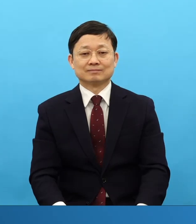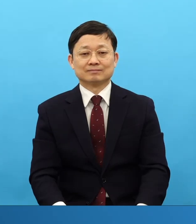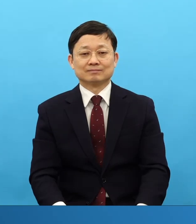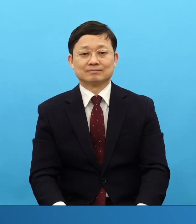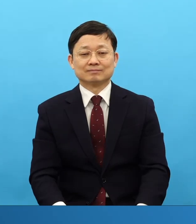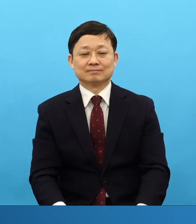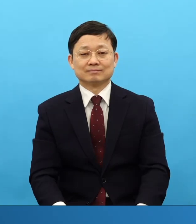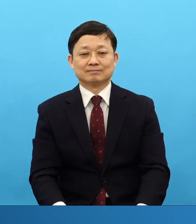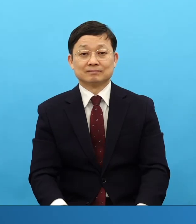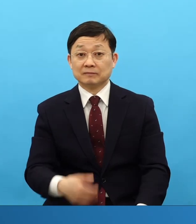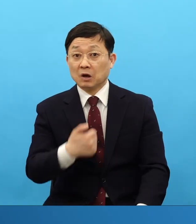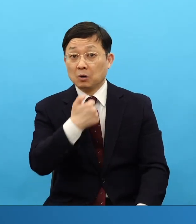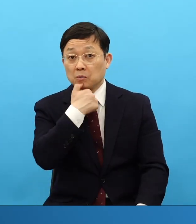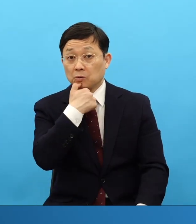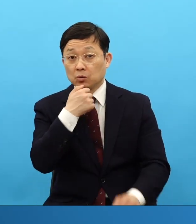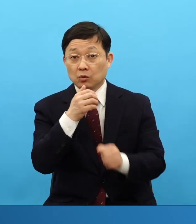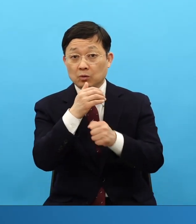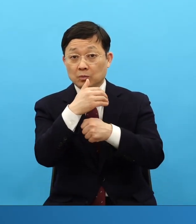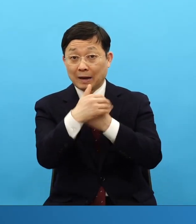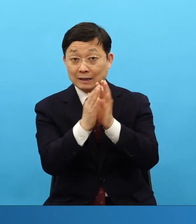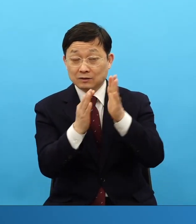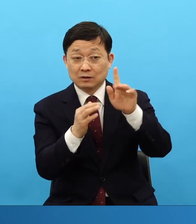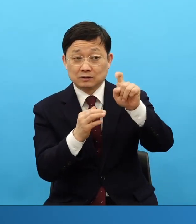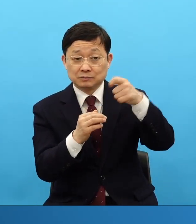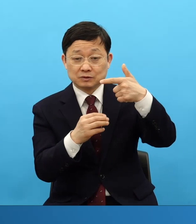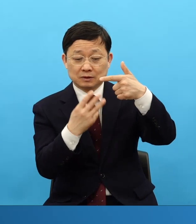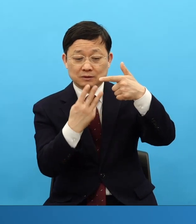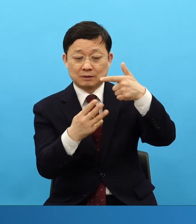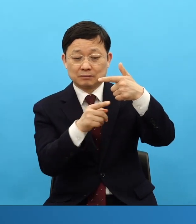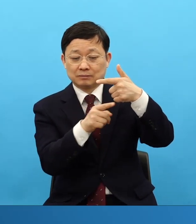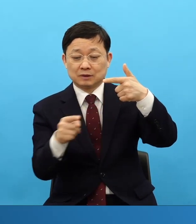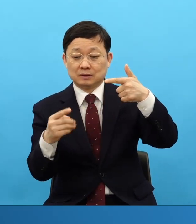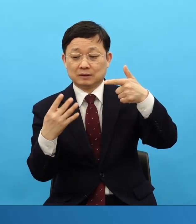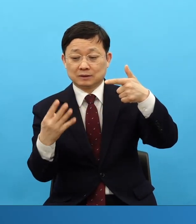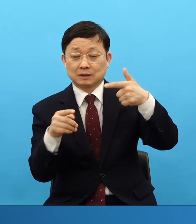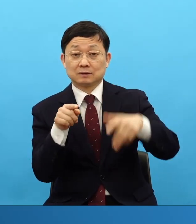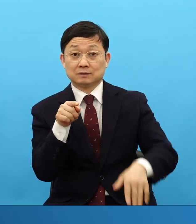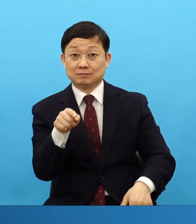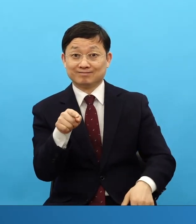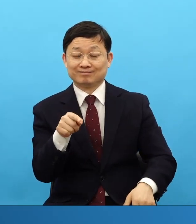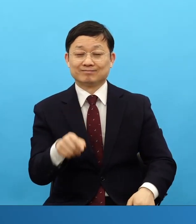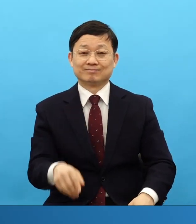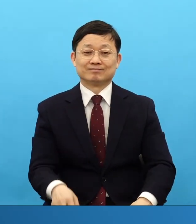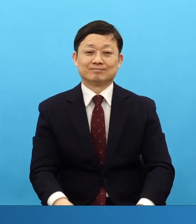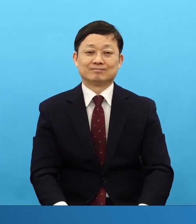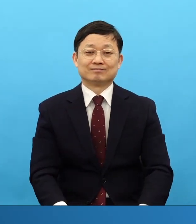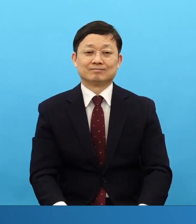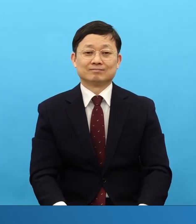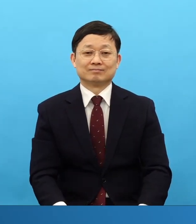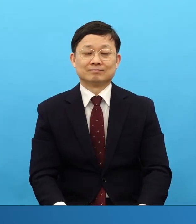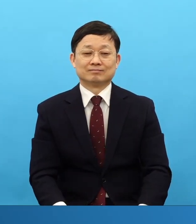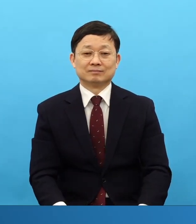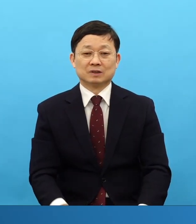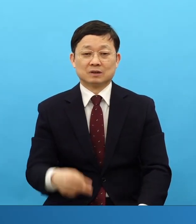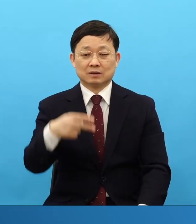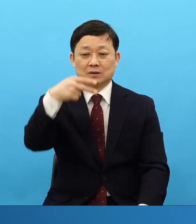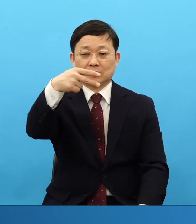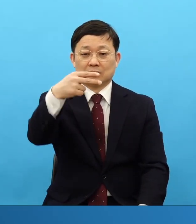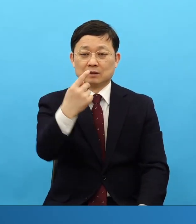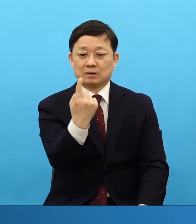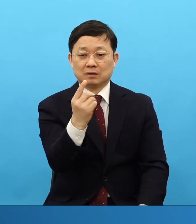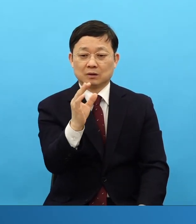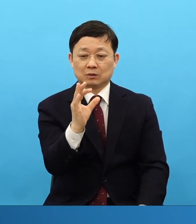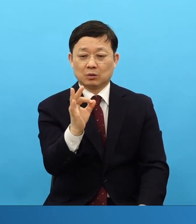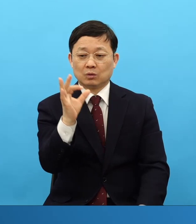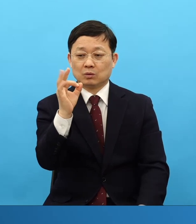로마 16장 3절 4절입니다. Romans 16, verse 3 and 4. 이게 보면 동역자 그랬어요. They say